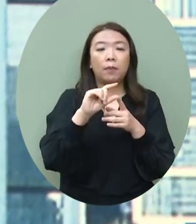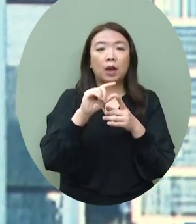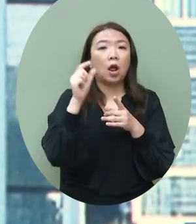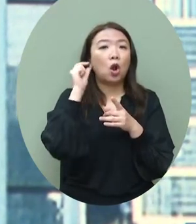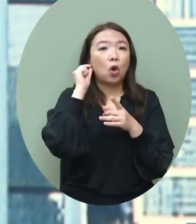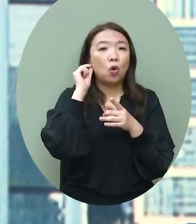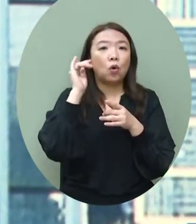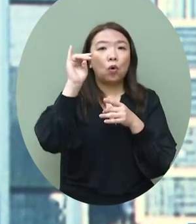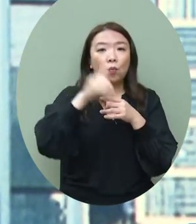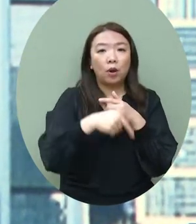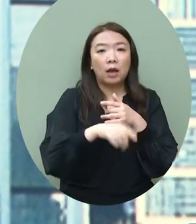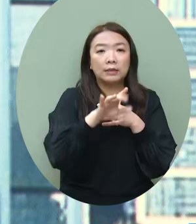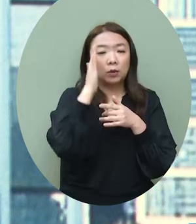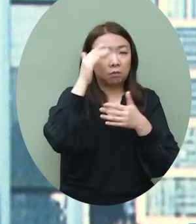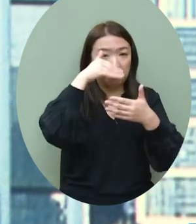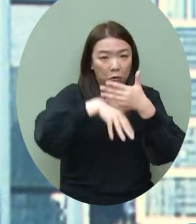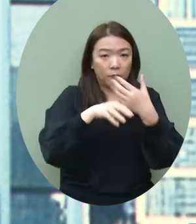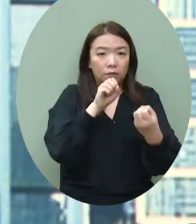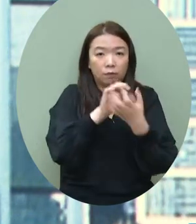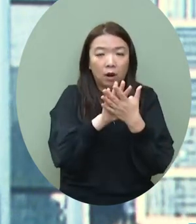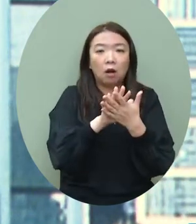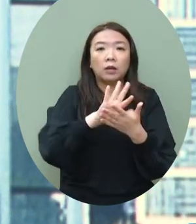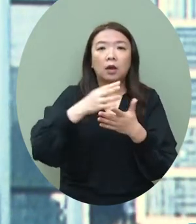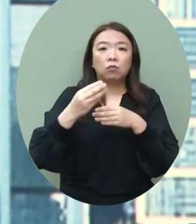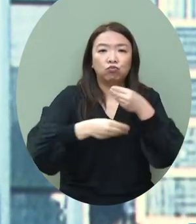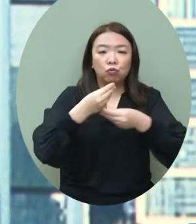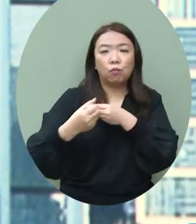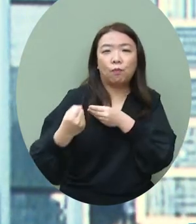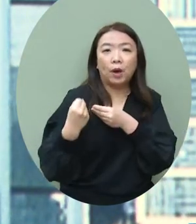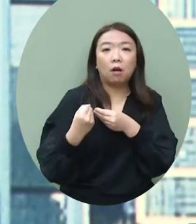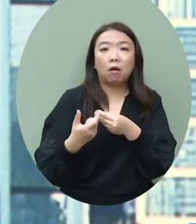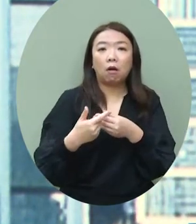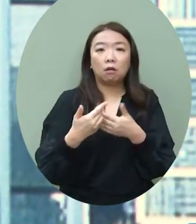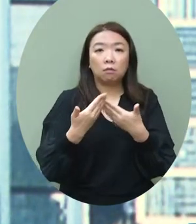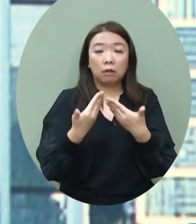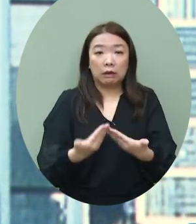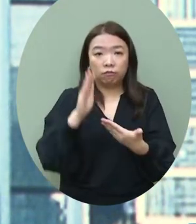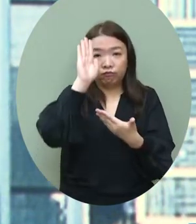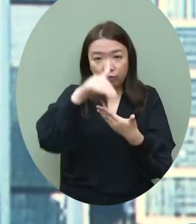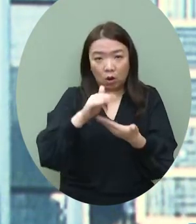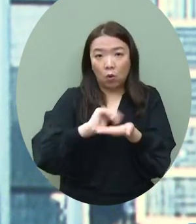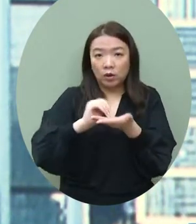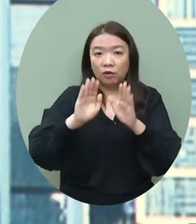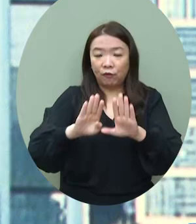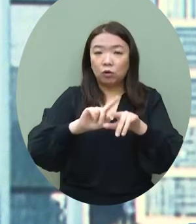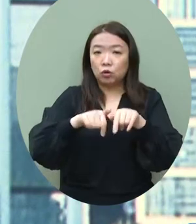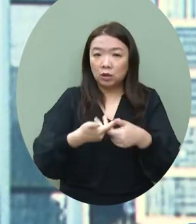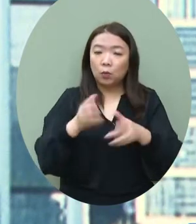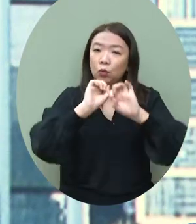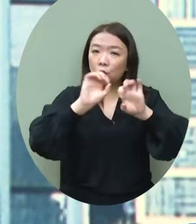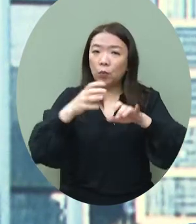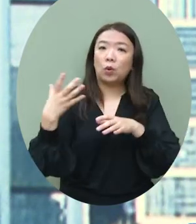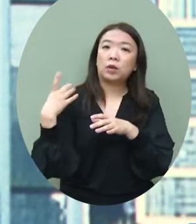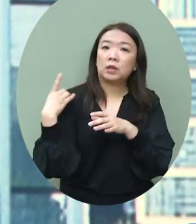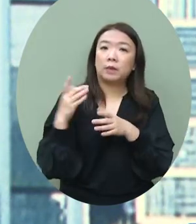店裏邊感染得到，但係個傳播力都好強嘅。咁所以今日稍後衛生防護中心會公布咧，就係昨日佢其